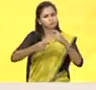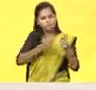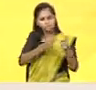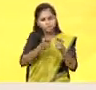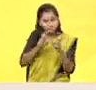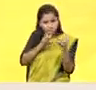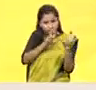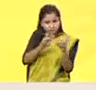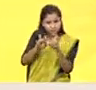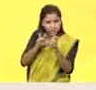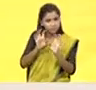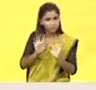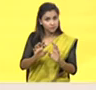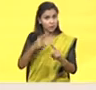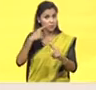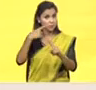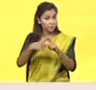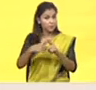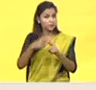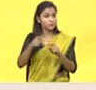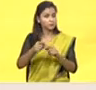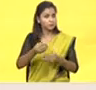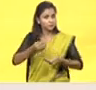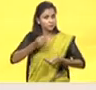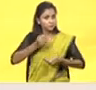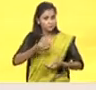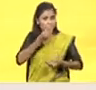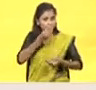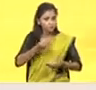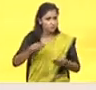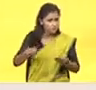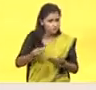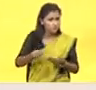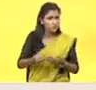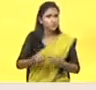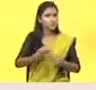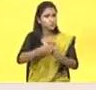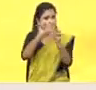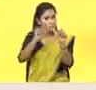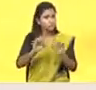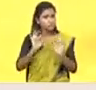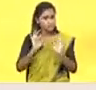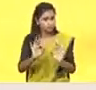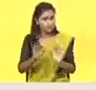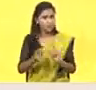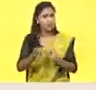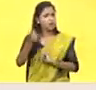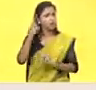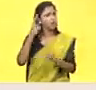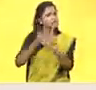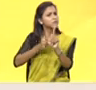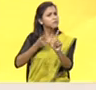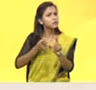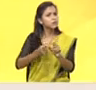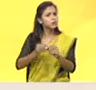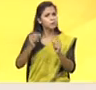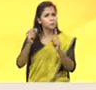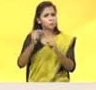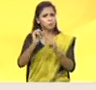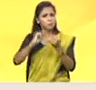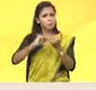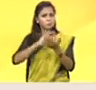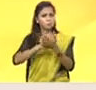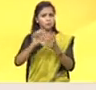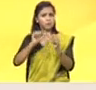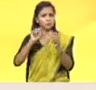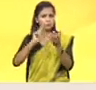किया जाता है और उनके पोषण की व्यवस्था की जाती है। पिछले वर्ष पोषण अभियान को नई शिक्षा नीति